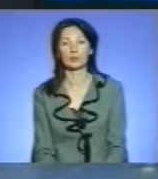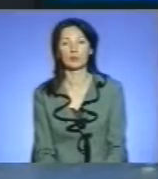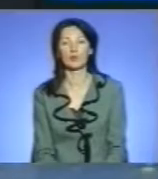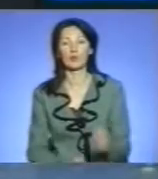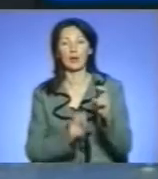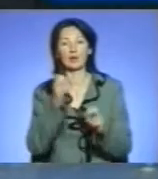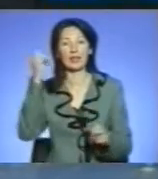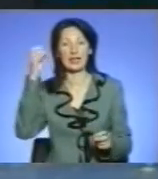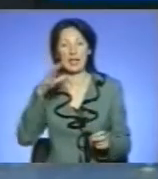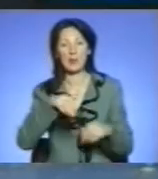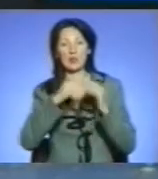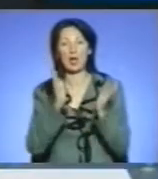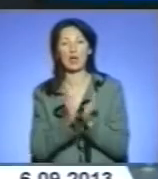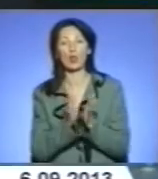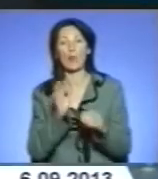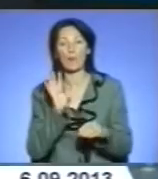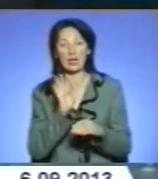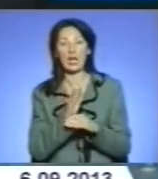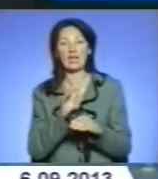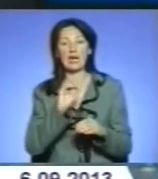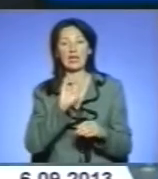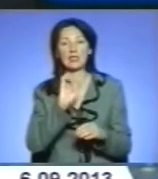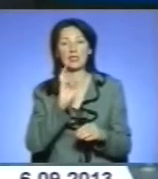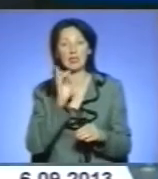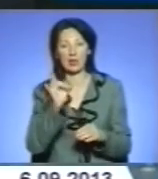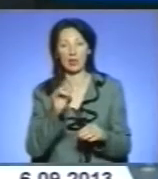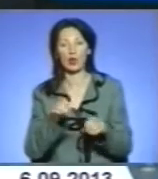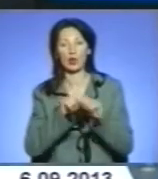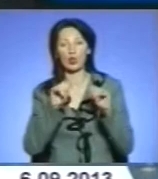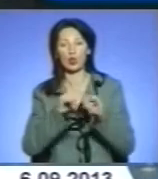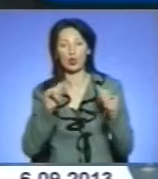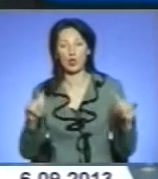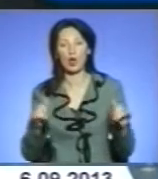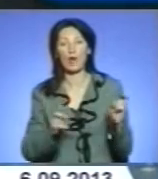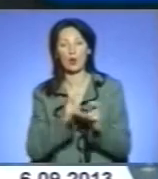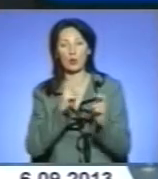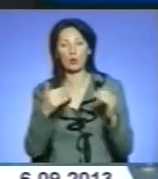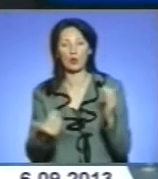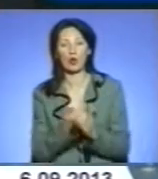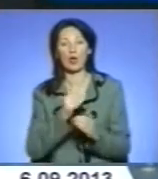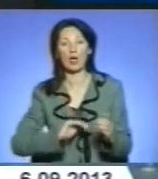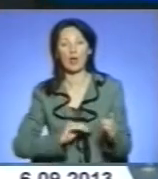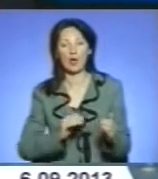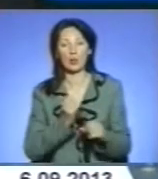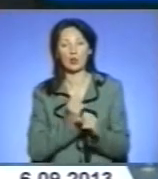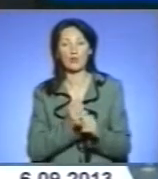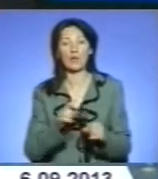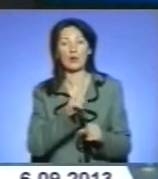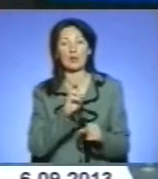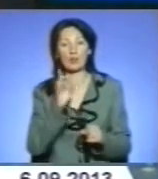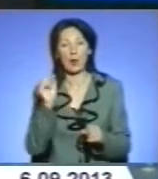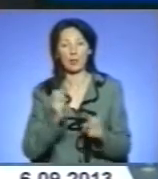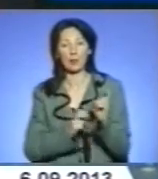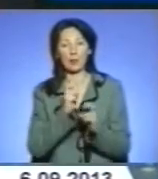Завод ЛАМП загального призначення «Іскра» розширює виробництво. Нова філія запрацювала у Збаражі. Підприємство за добу виготовляє 50